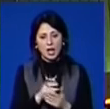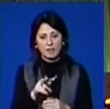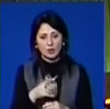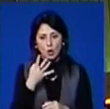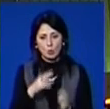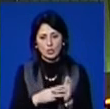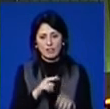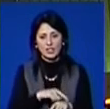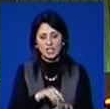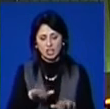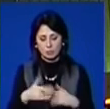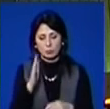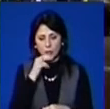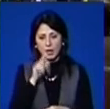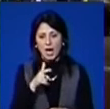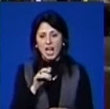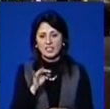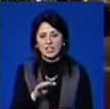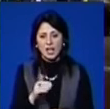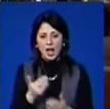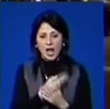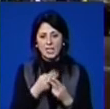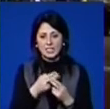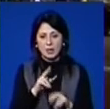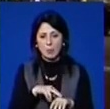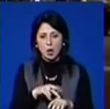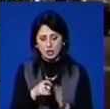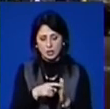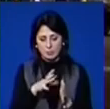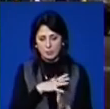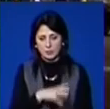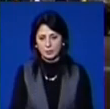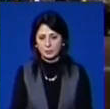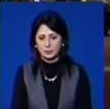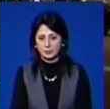brals 48 saatshi zauqeneben Georgi Gasuenis akhaltsikhis politsiam gushin gamokitkha.